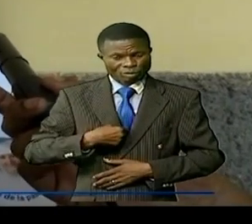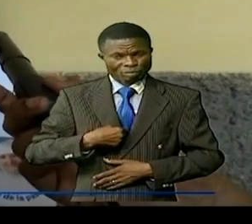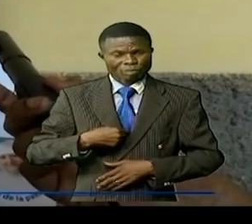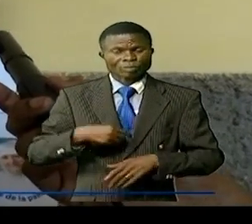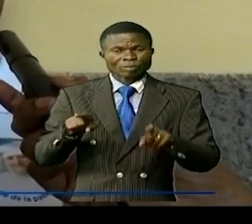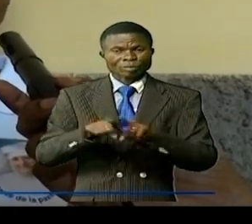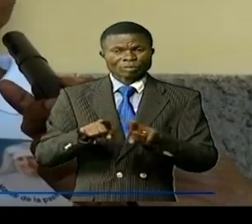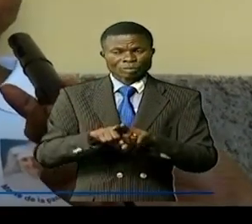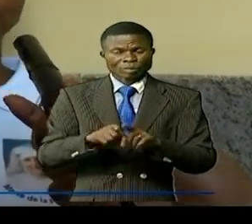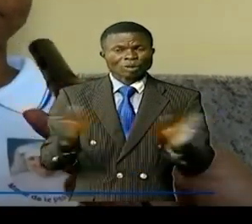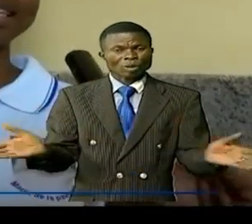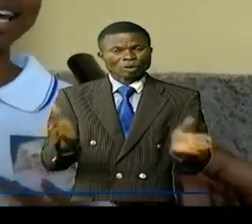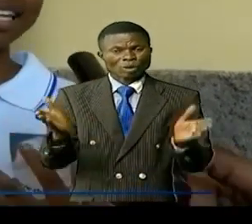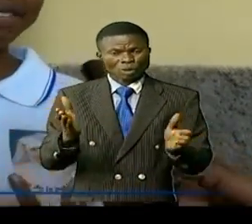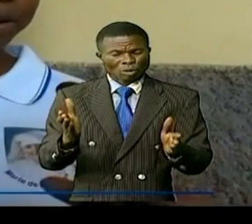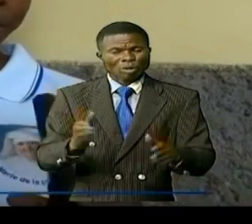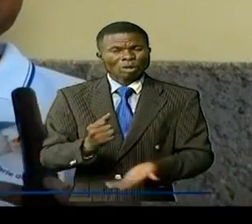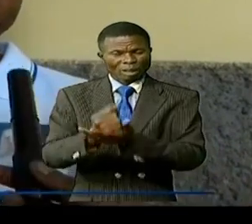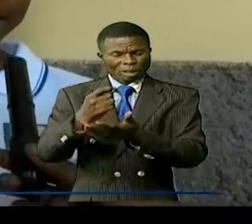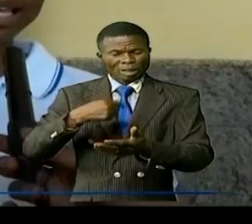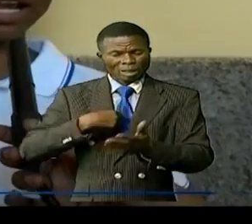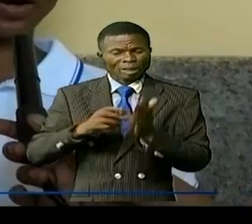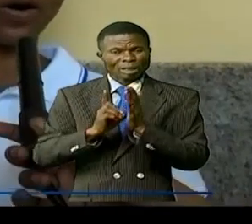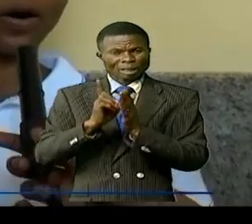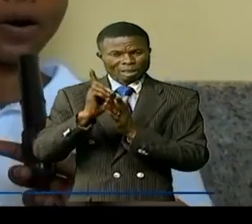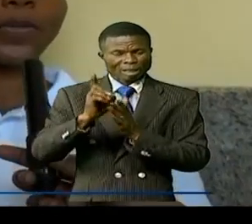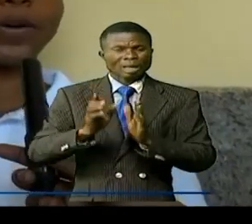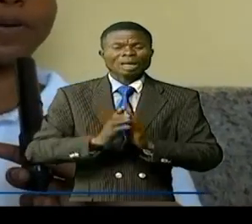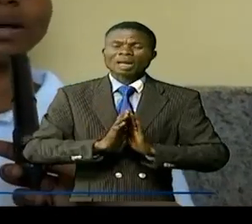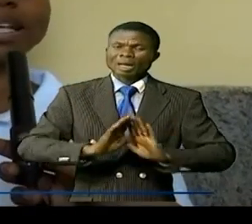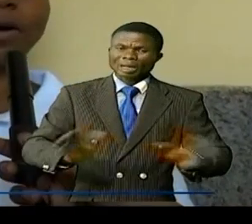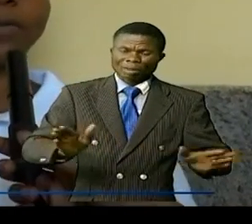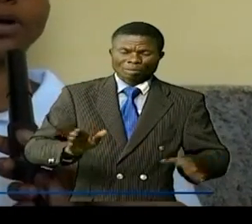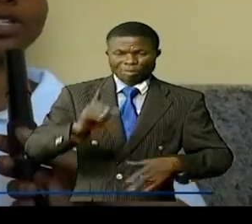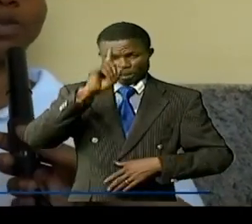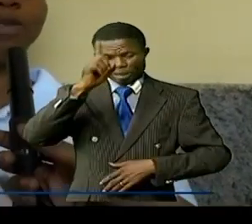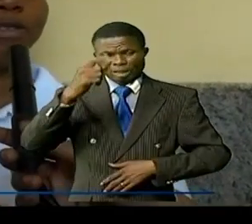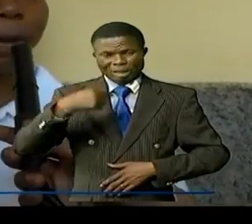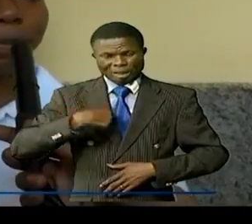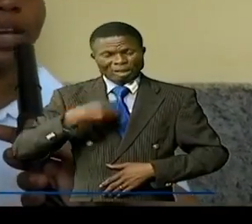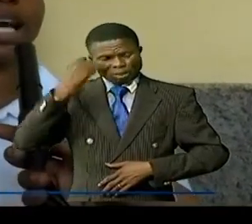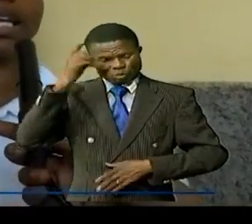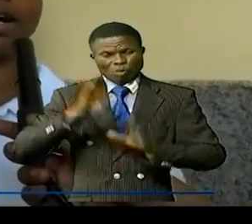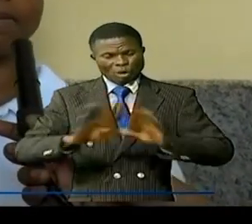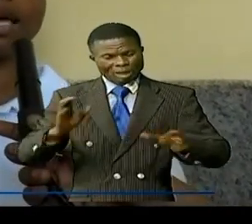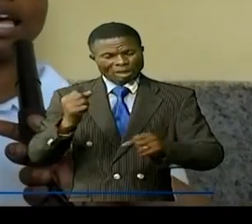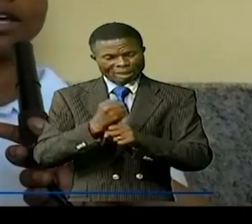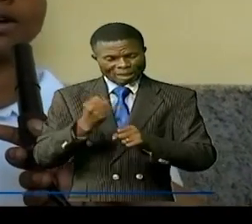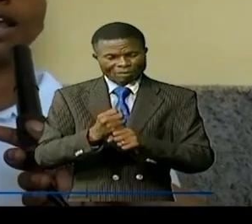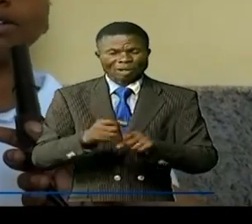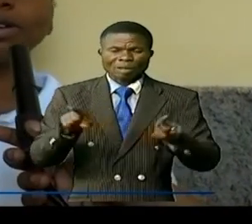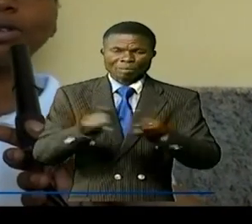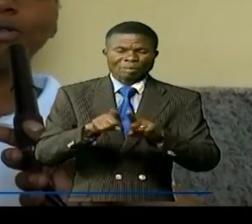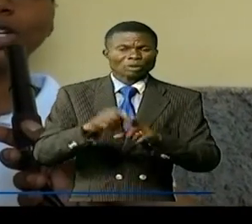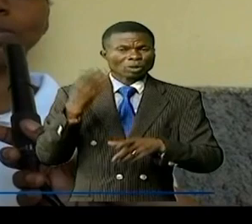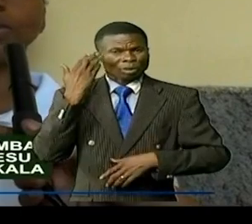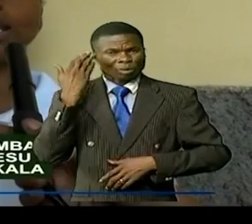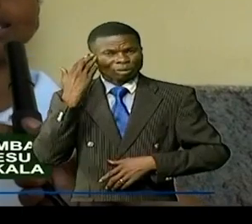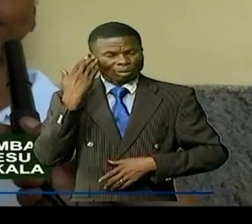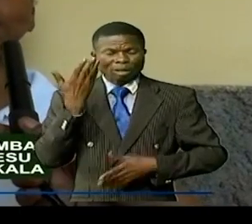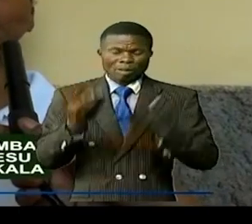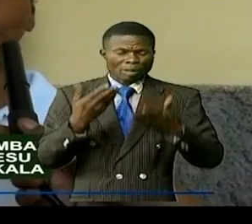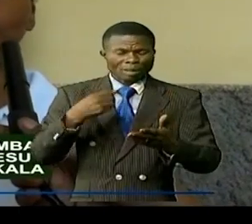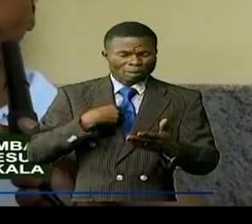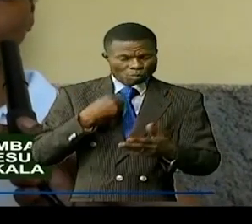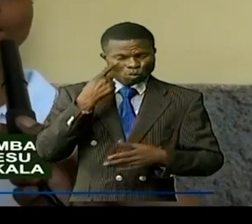sorte de motivation pour me permettre à développer mes talents, pour me permettre à comprendre que je peux faire mieux qu'un homme. Et que là où d'autres fois je me suis